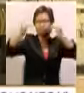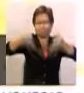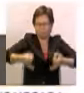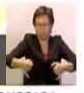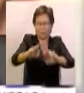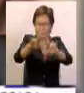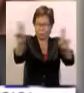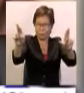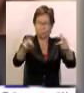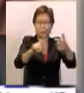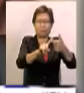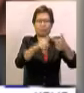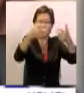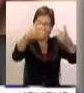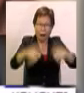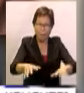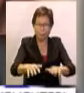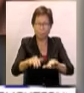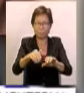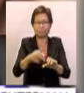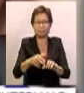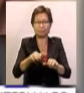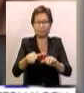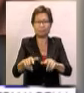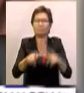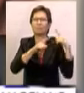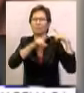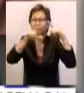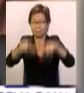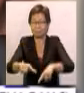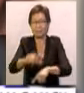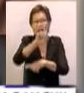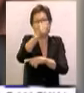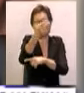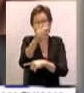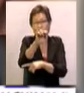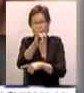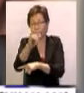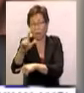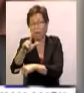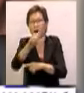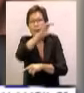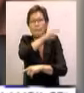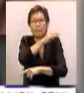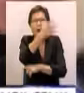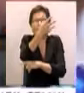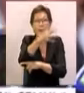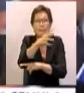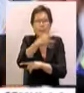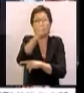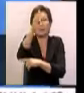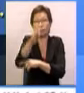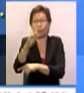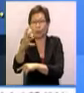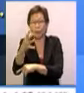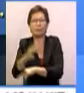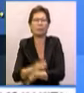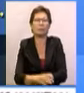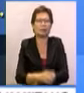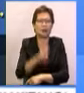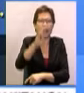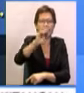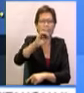jalan. Selepas pengunduran Tan Sri Syahrir Abdul Samad sebagai pengerusi 14 Mei lalu, Tan Sri